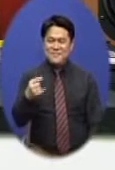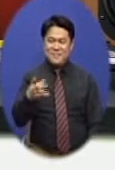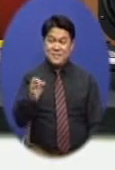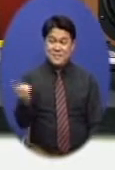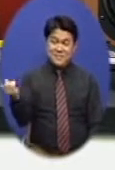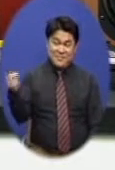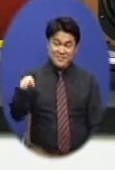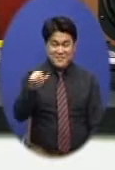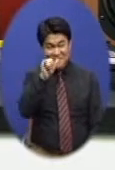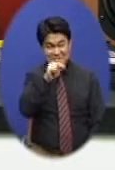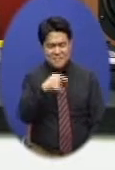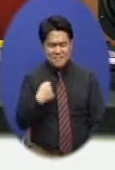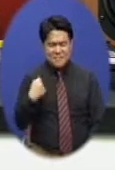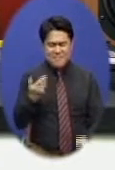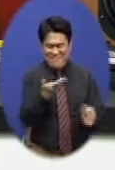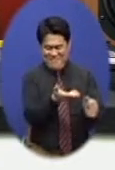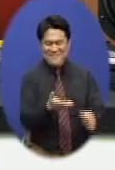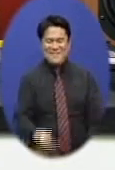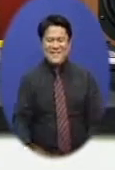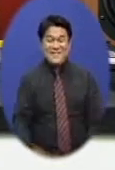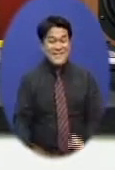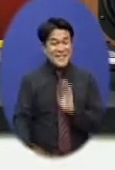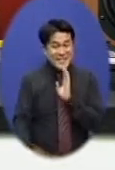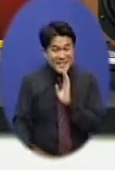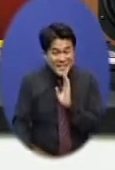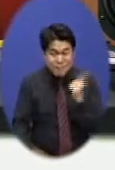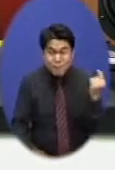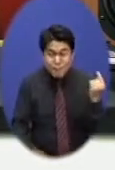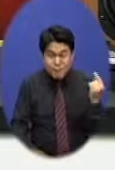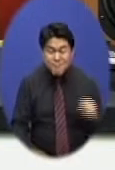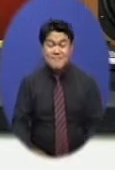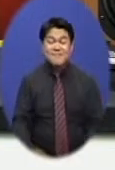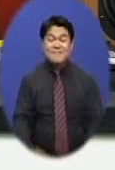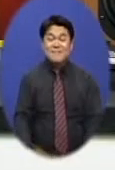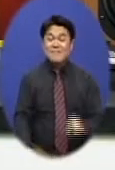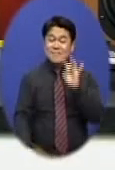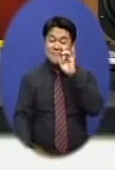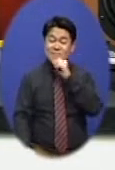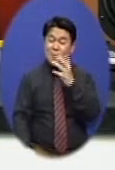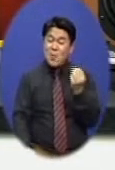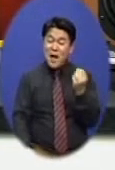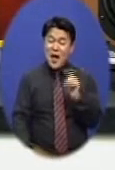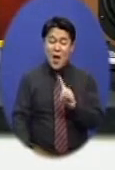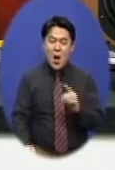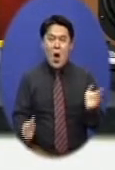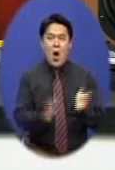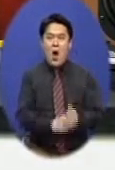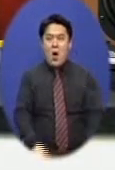더 기를 더 받는 거죠. 그랬나요? 그렇지 않습니까, 여러분? 네. 자, 궁금합니다. 네. 네,